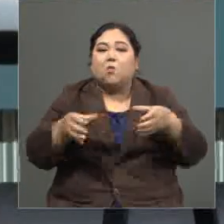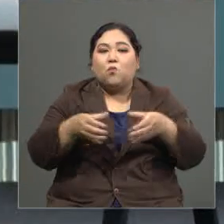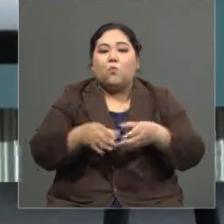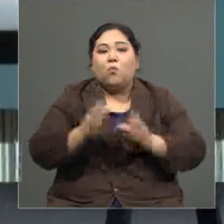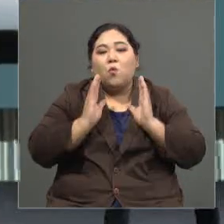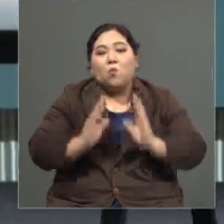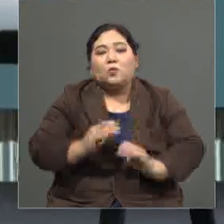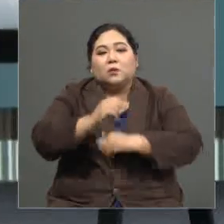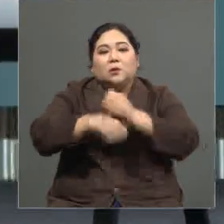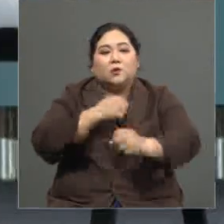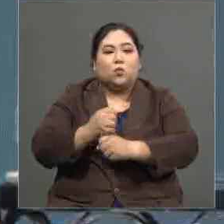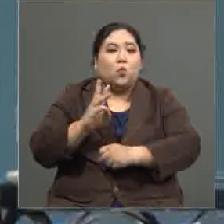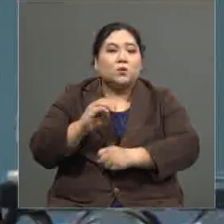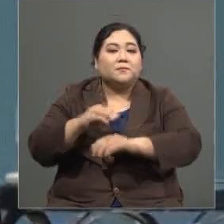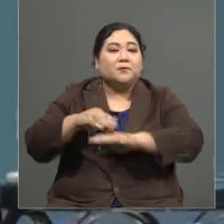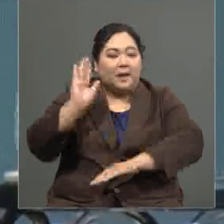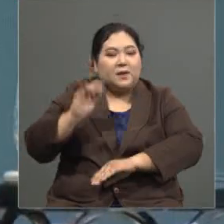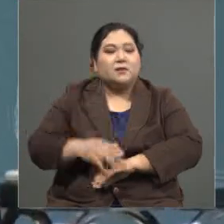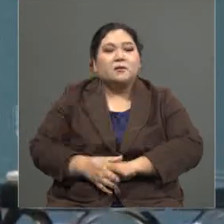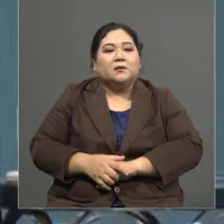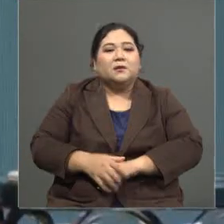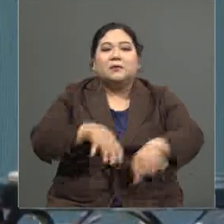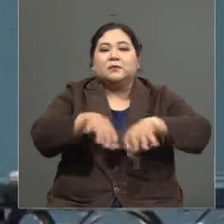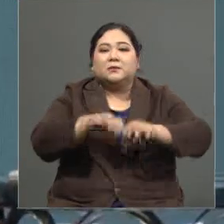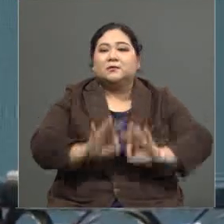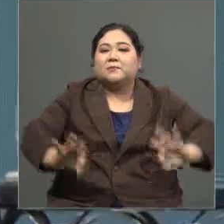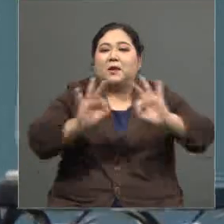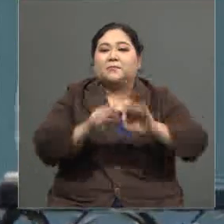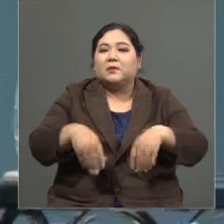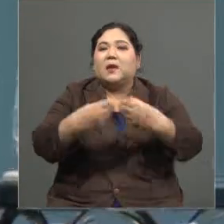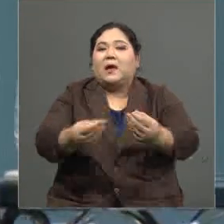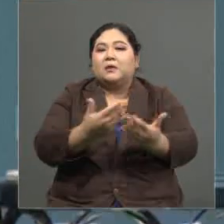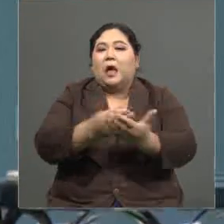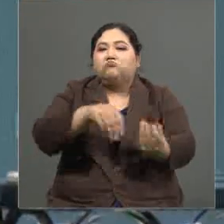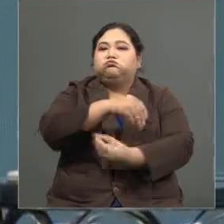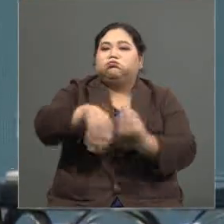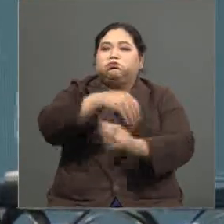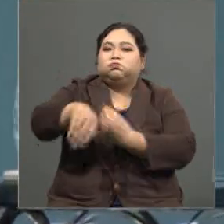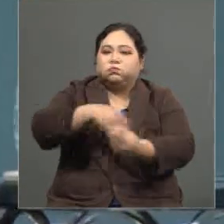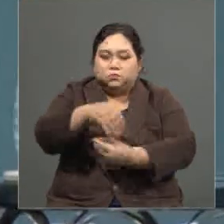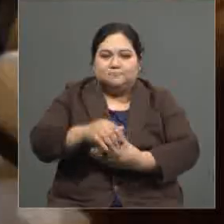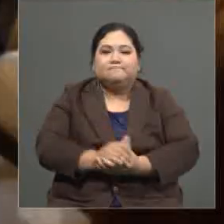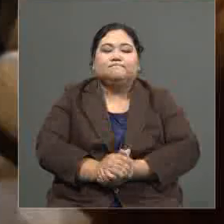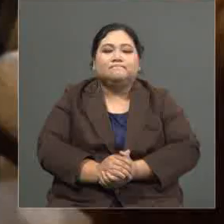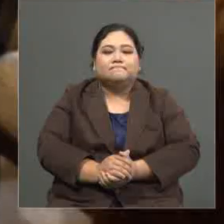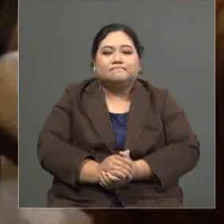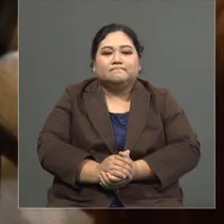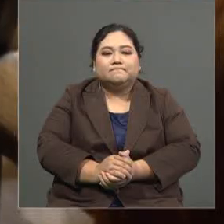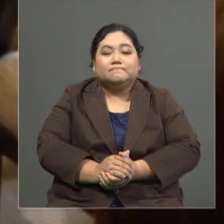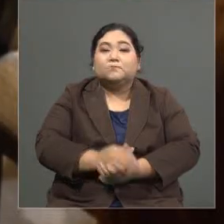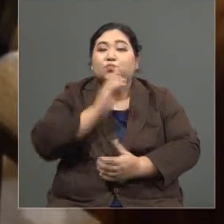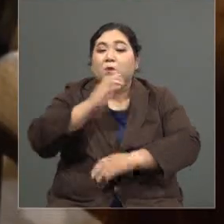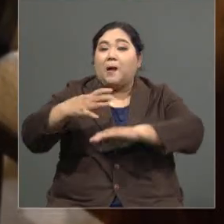ซึ่งเป็นกลุ่มที่จัดลำดับความสำคัญเพราะต้องการให้เงินนั้นเกิดการสะพัดในระบบเศรษฐกิจและหากการเมืองมี